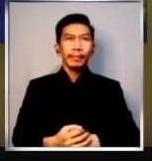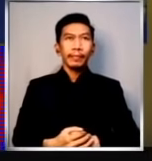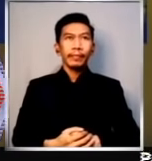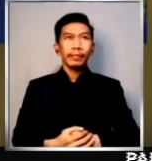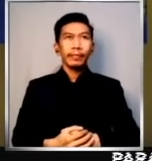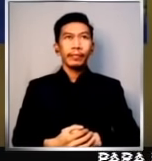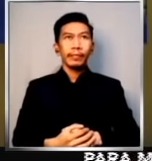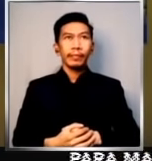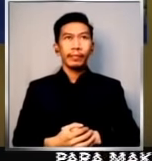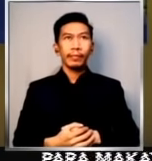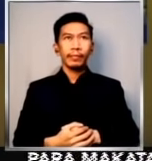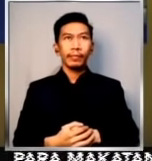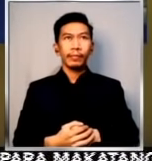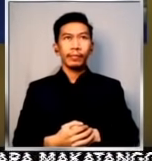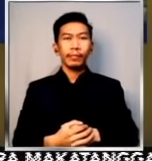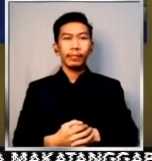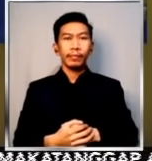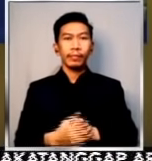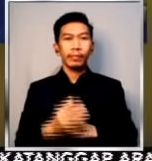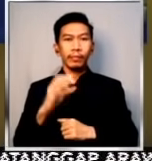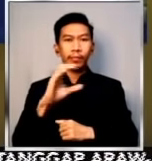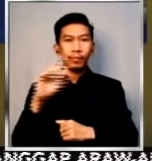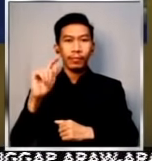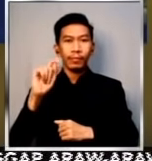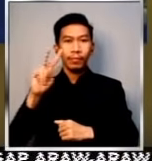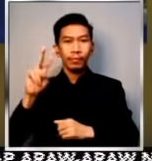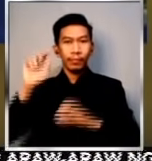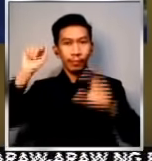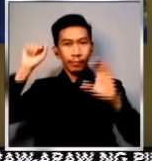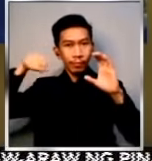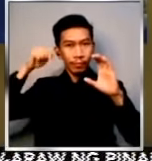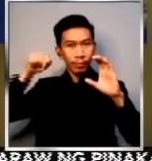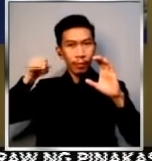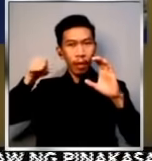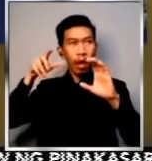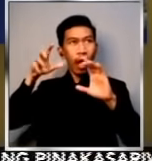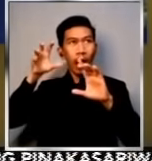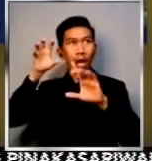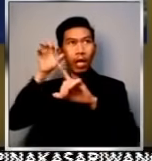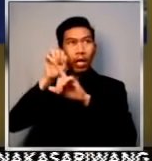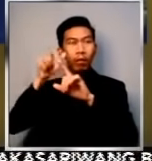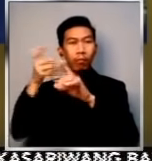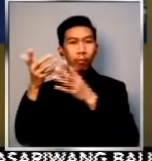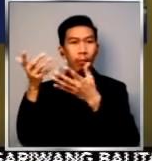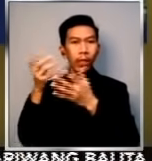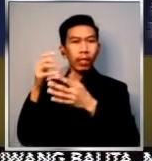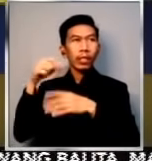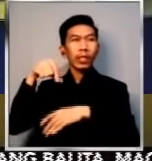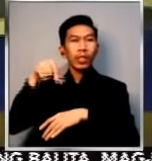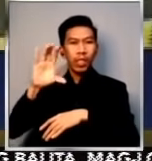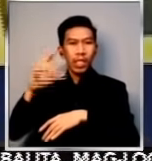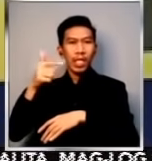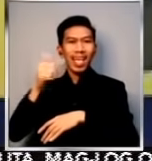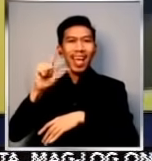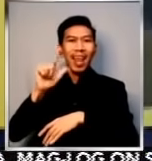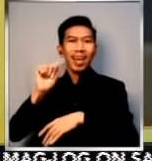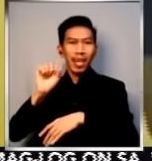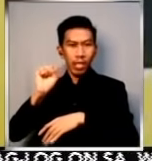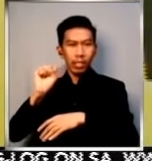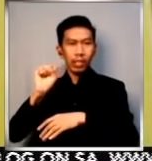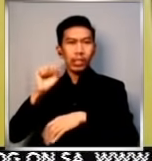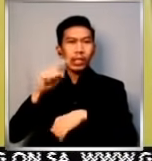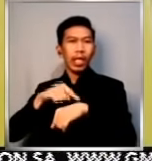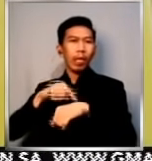Kuha ang CCTV footage na ito sa Galas Police Station sa Quezon City bago mag-alas 3 sa madaling araw kanina. Kita na tila